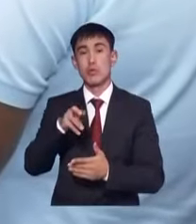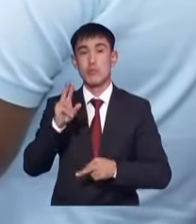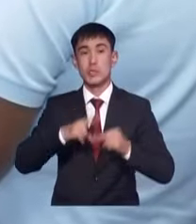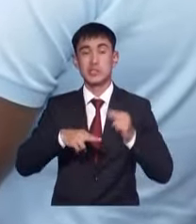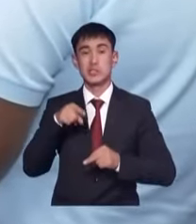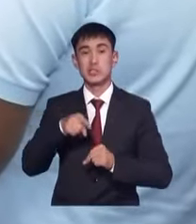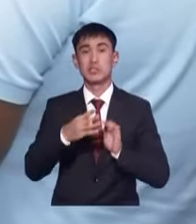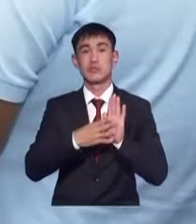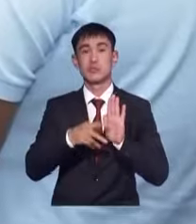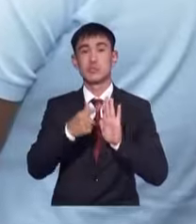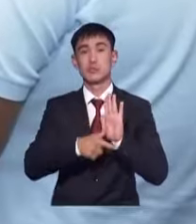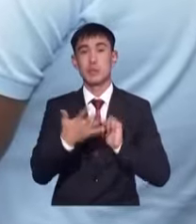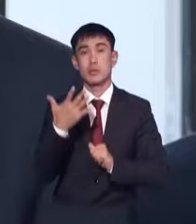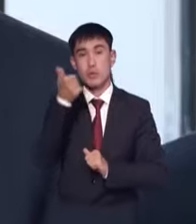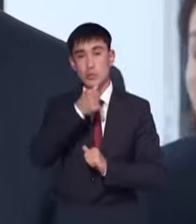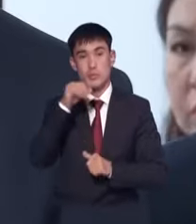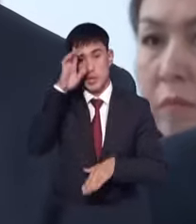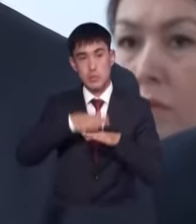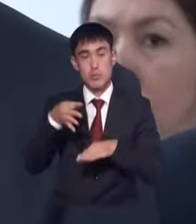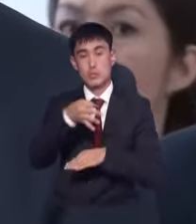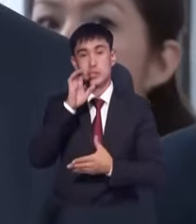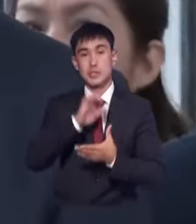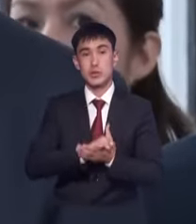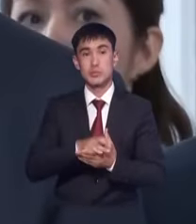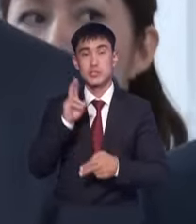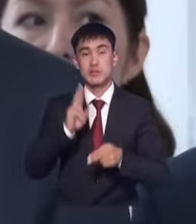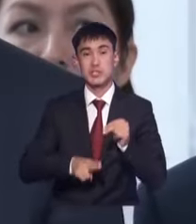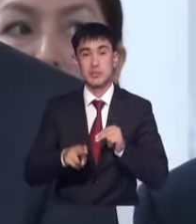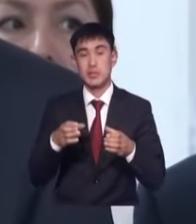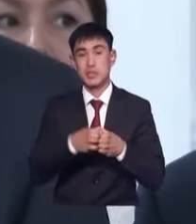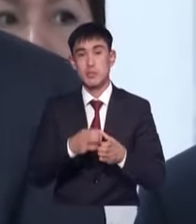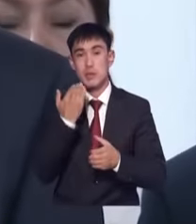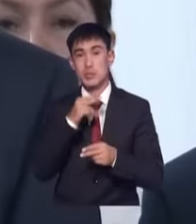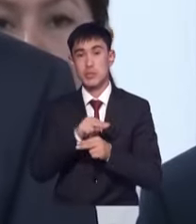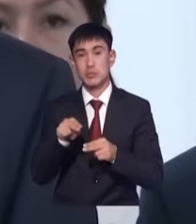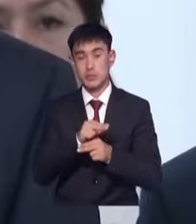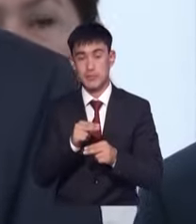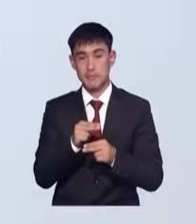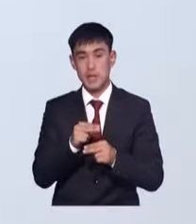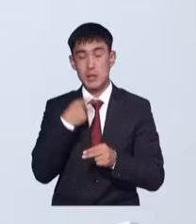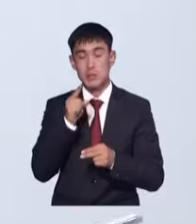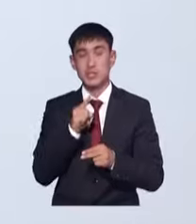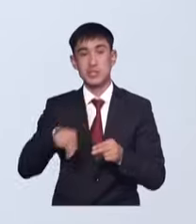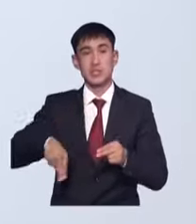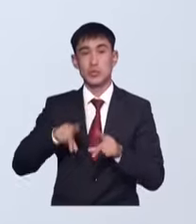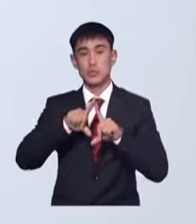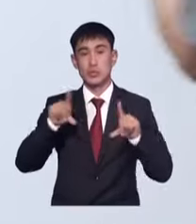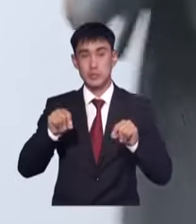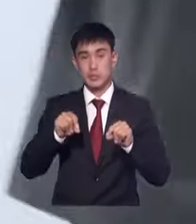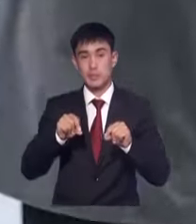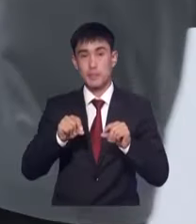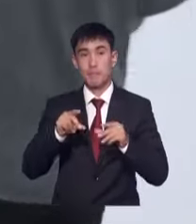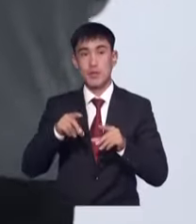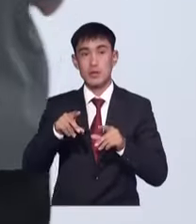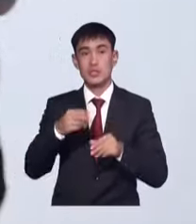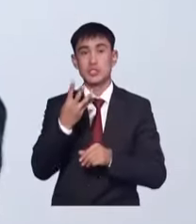построенной в 1975 году, аким области ознакомился с завершающим этапом капитального ремонта. Как отметил директор учебного заведения, в